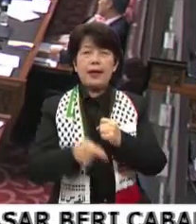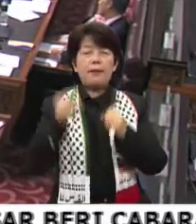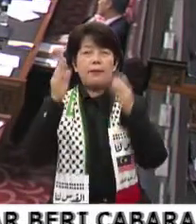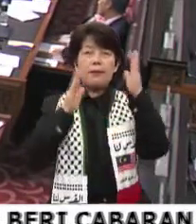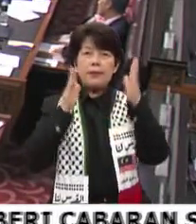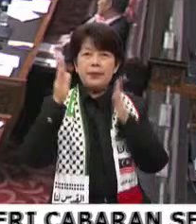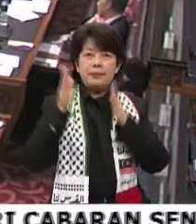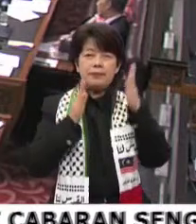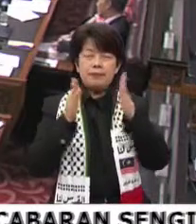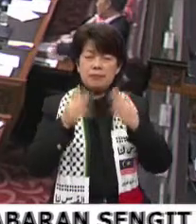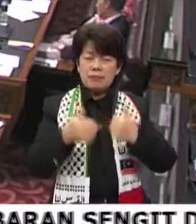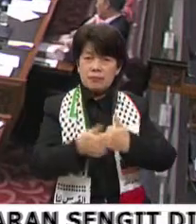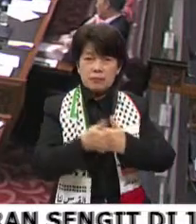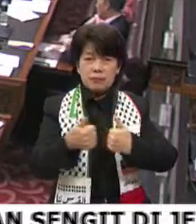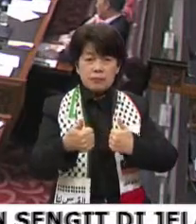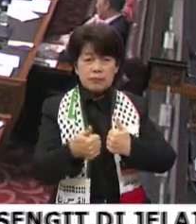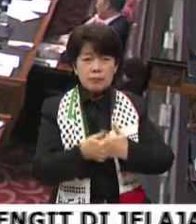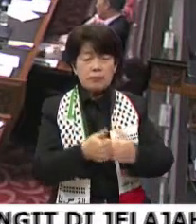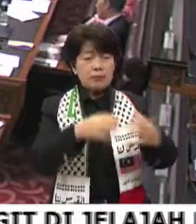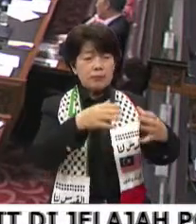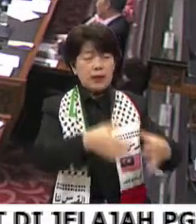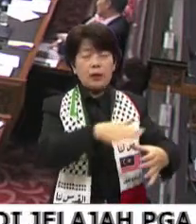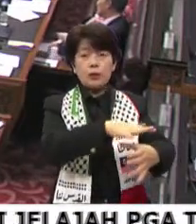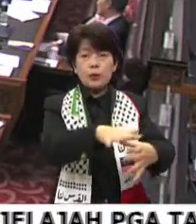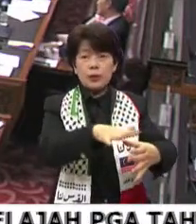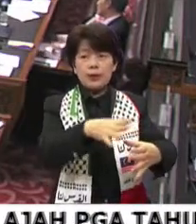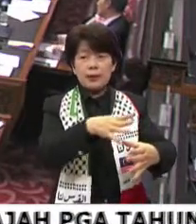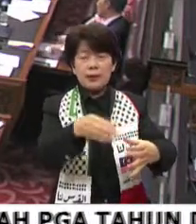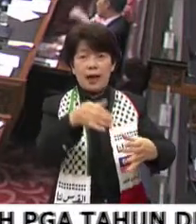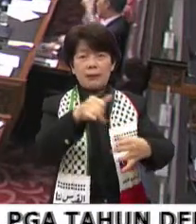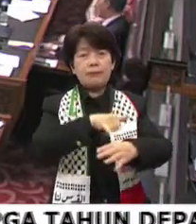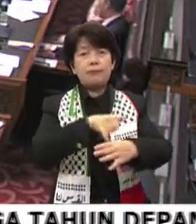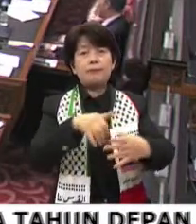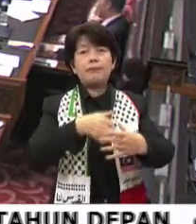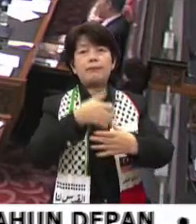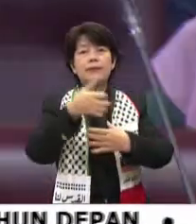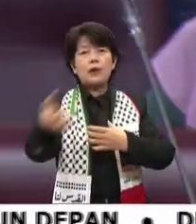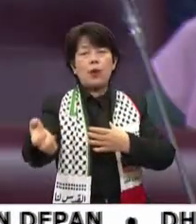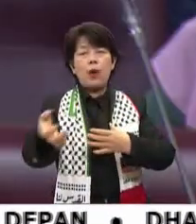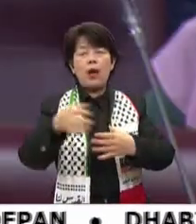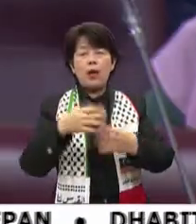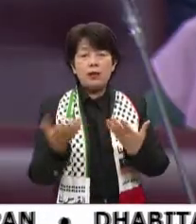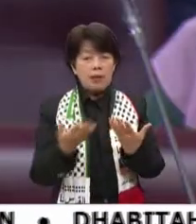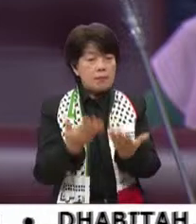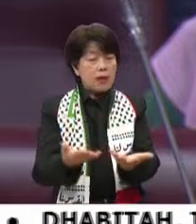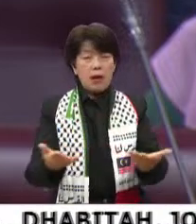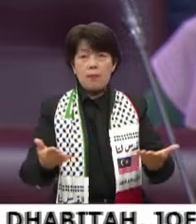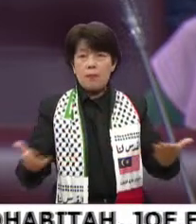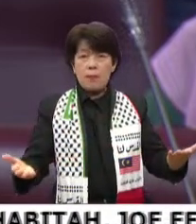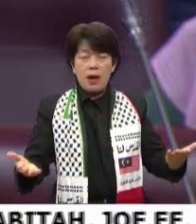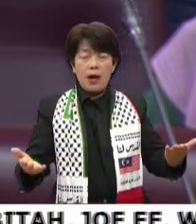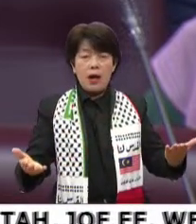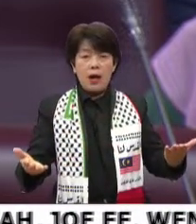daripada perkembangan domestik dan luaran bagi menangani volatiliti dalam pasaran pertukaran asing serta bersedia untuk menggunakan